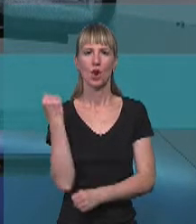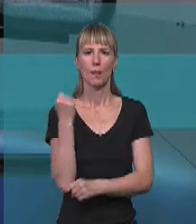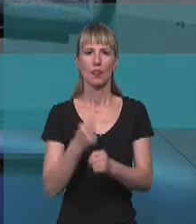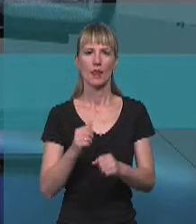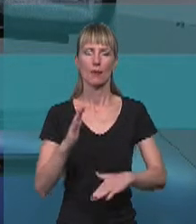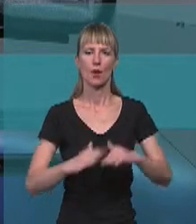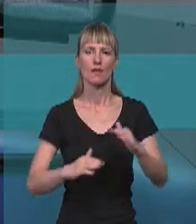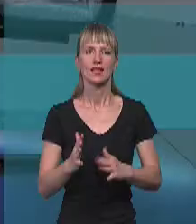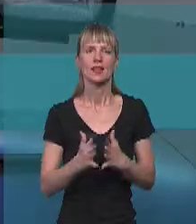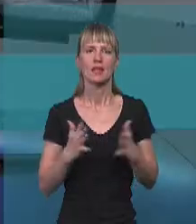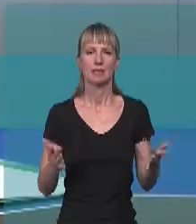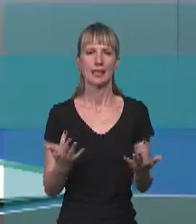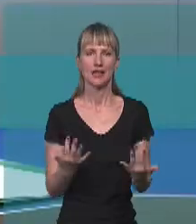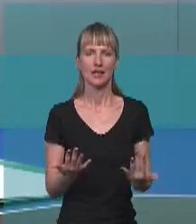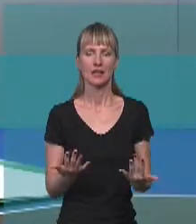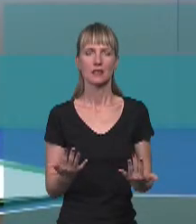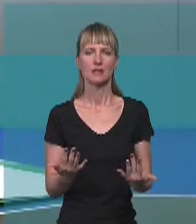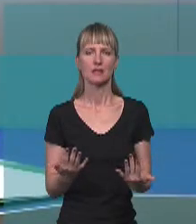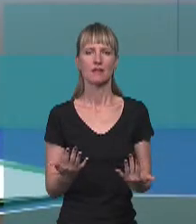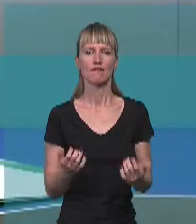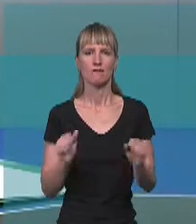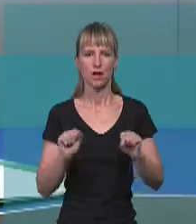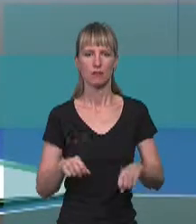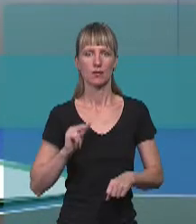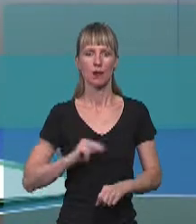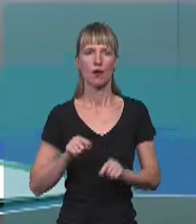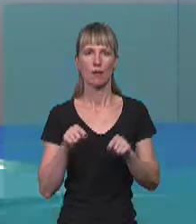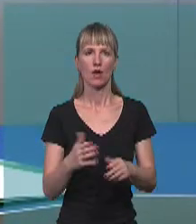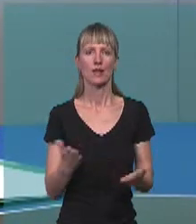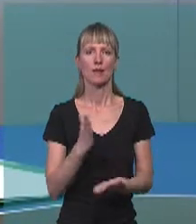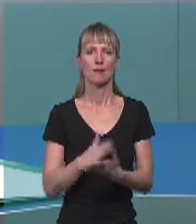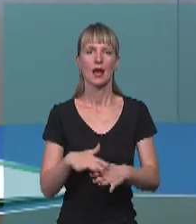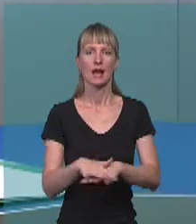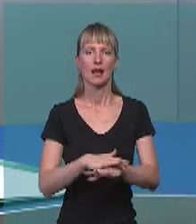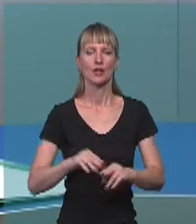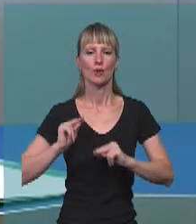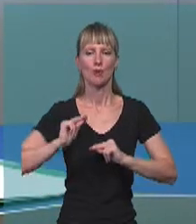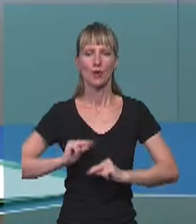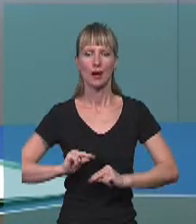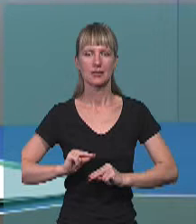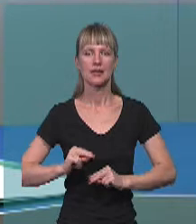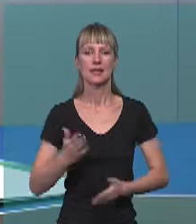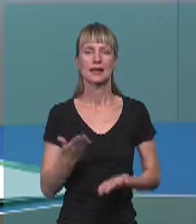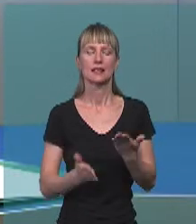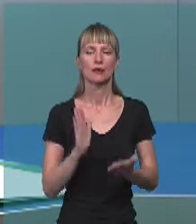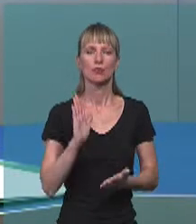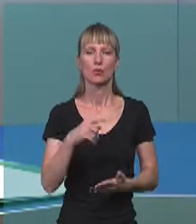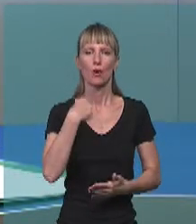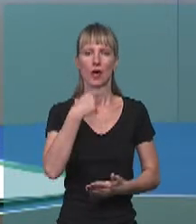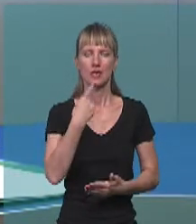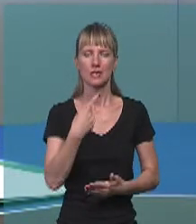професій найбільша кількість вакансій, які має ринок праці. І, ну, якщо ми будемо